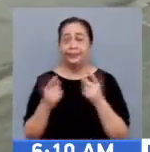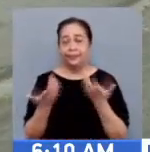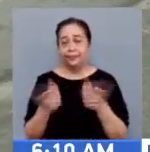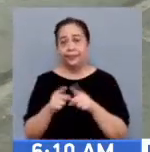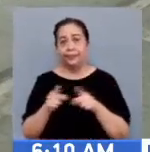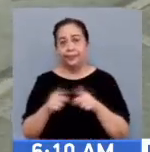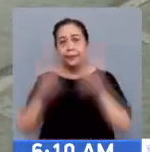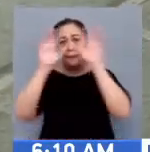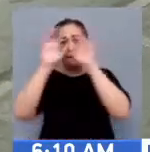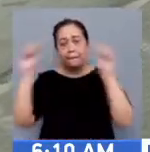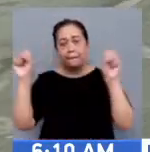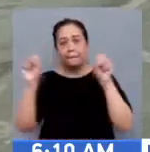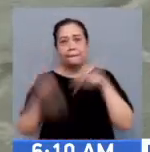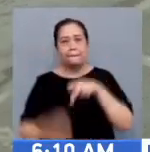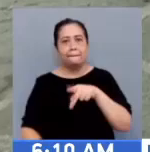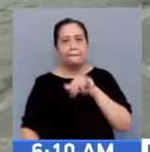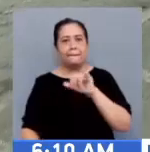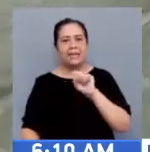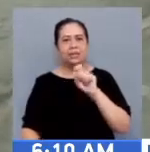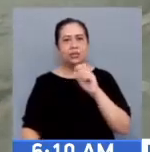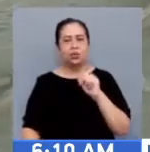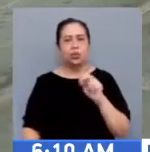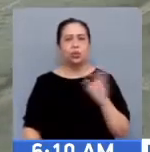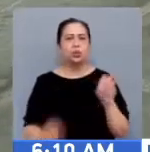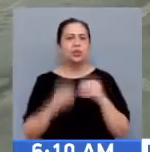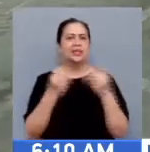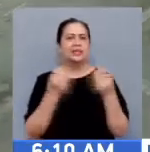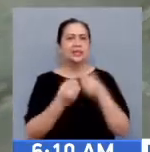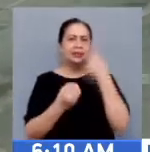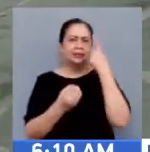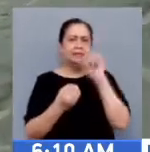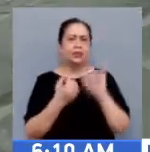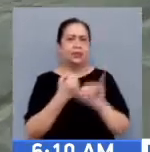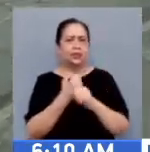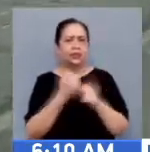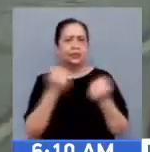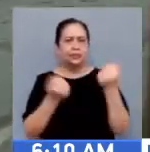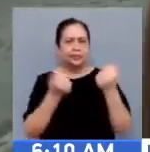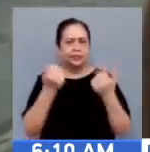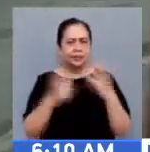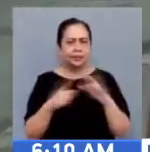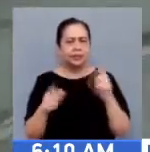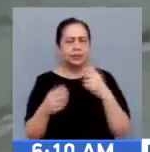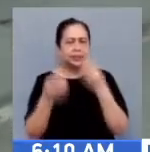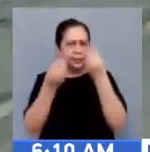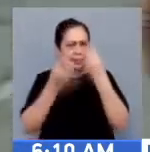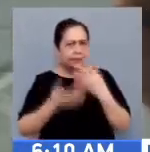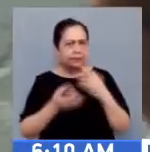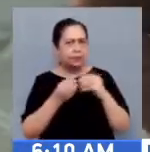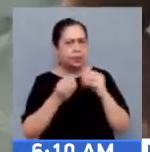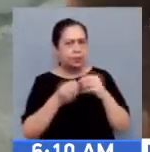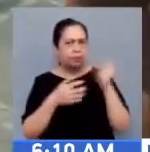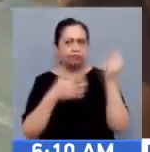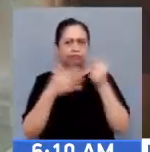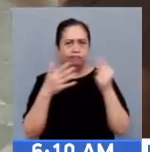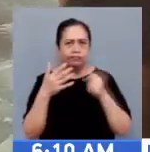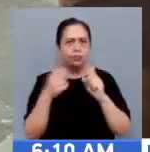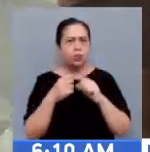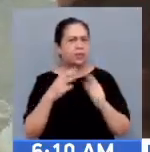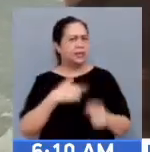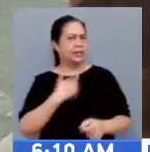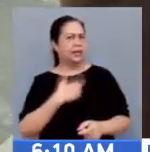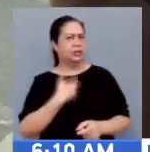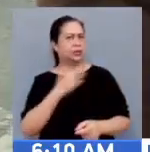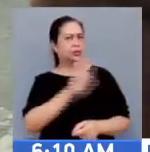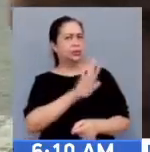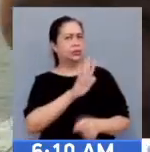ng Piston, na si Gamodi Floranda, para magbigay pa ho natin ng iba pang mga reaksyon naman nila, no, dito sa